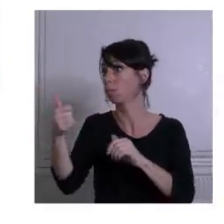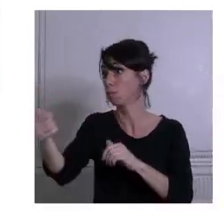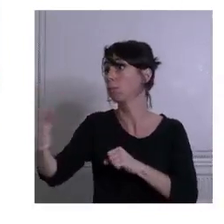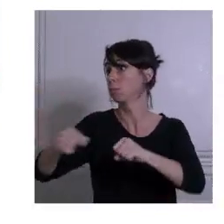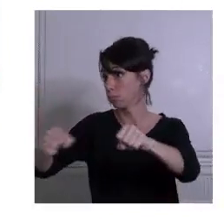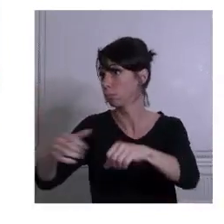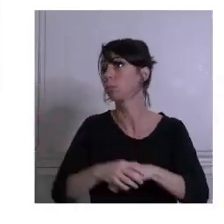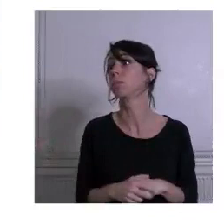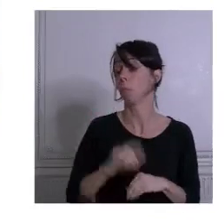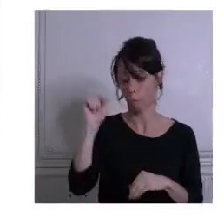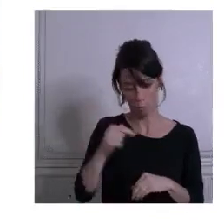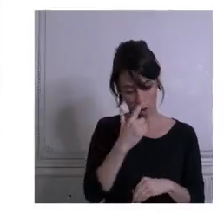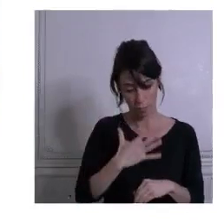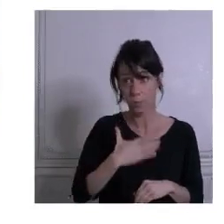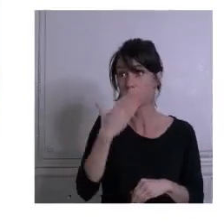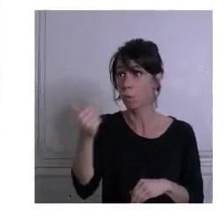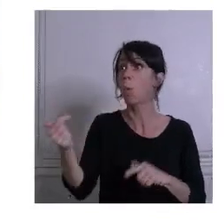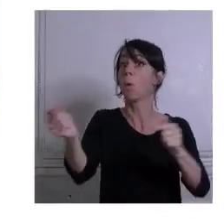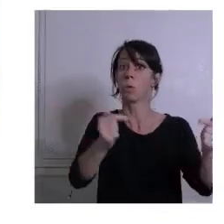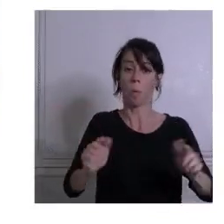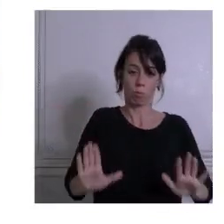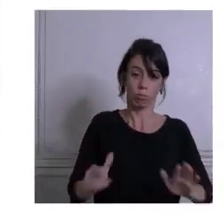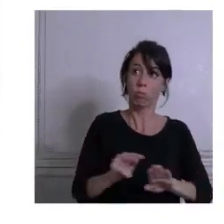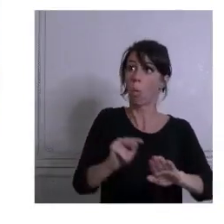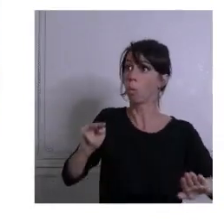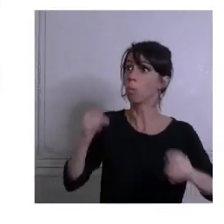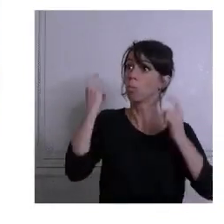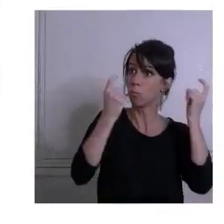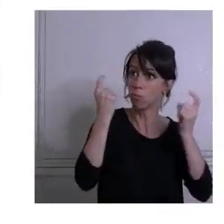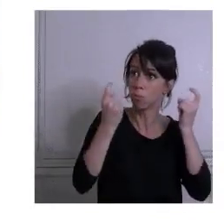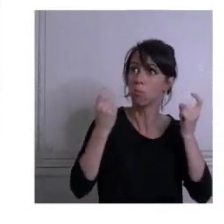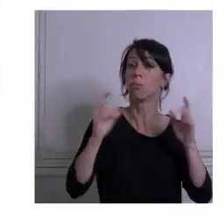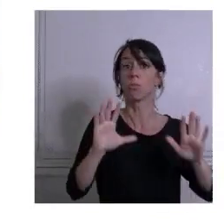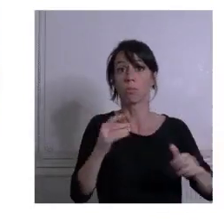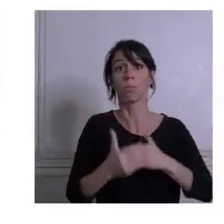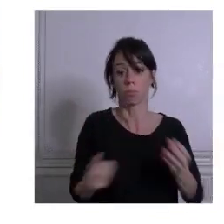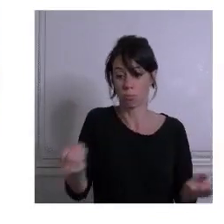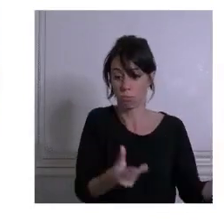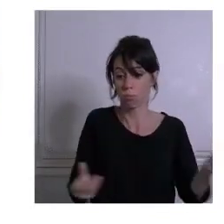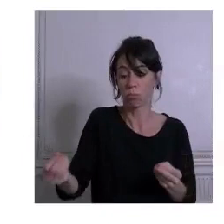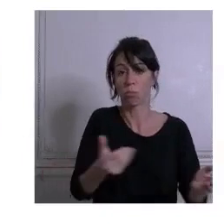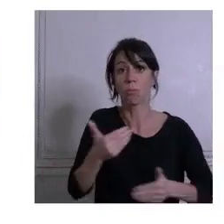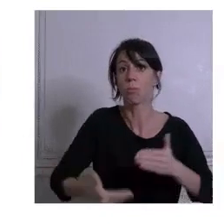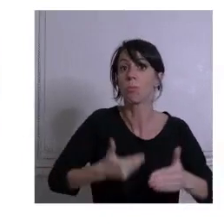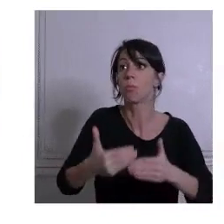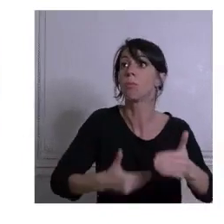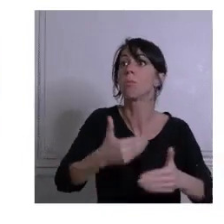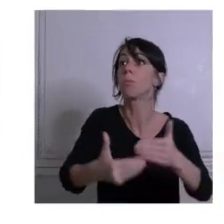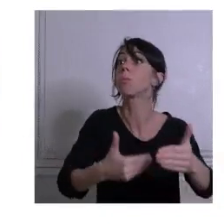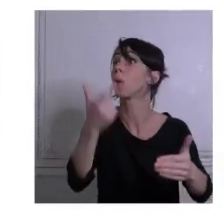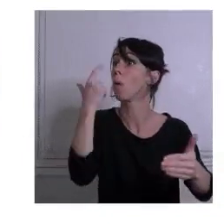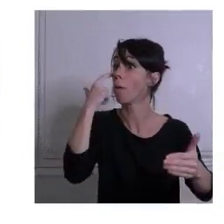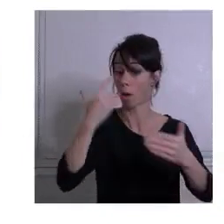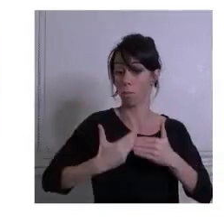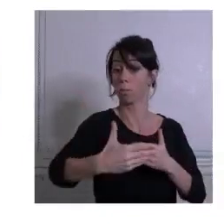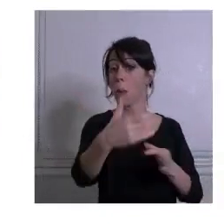voulu vous le présenter, en débattre. Et c'est ce qu'on fait aujourd'hui. Enfin, non, vous sanctionnez tout ce qui ne va pas. Mais...